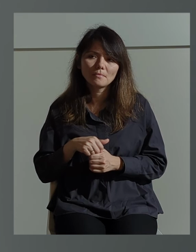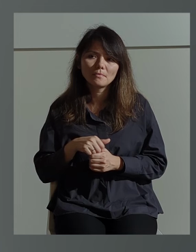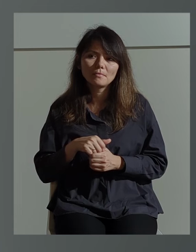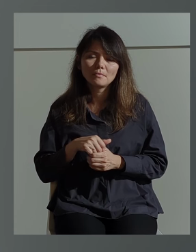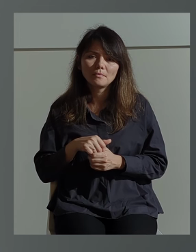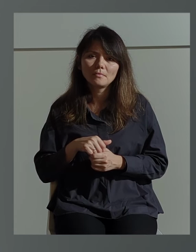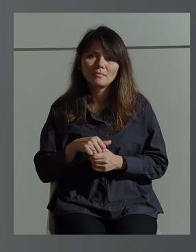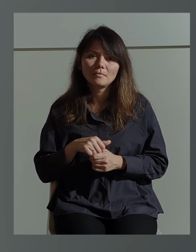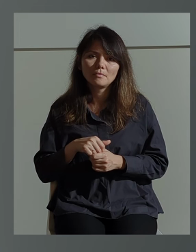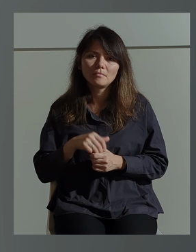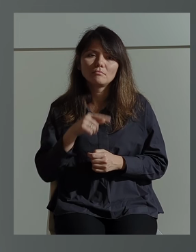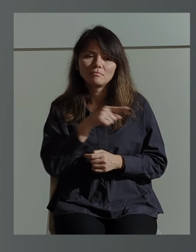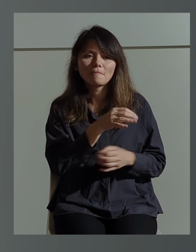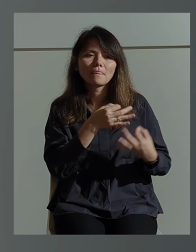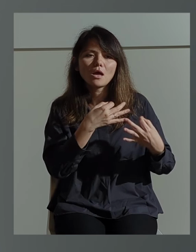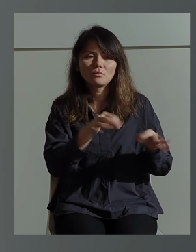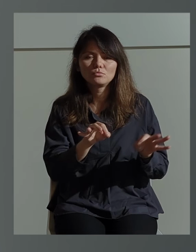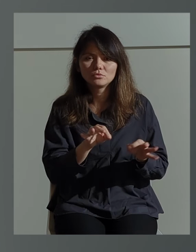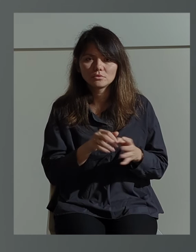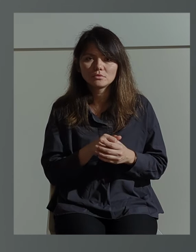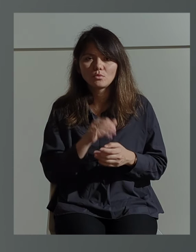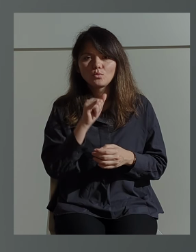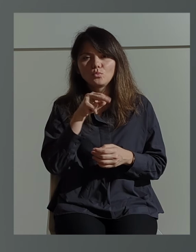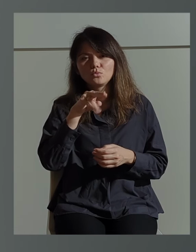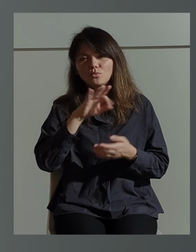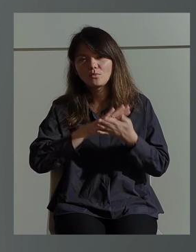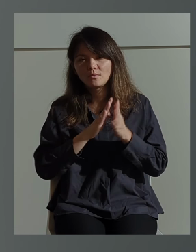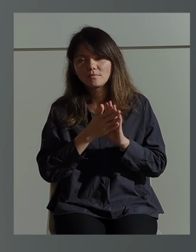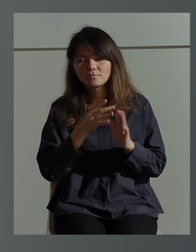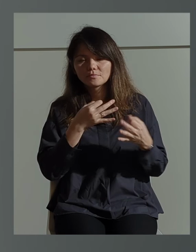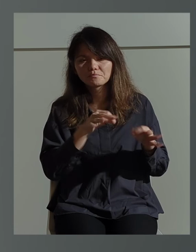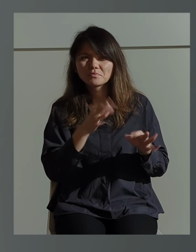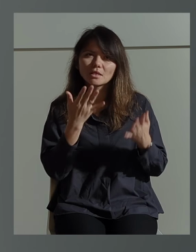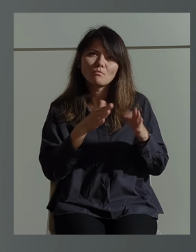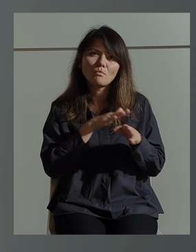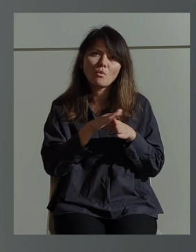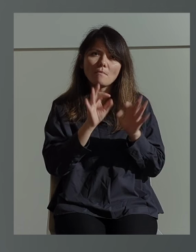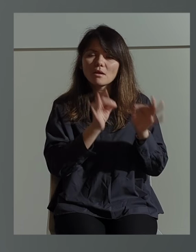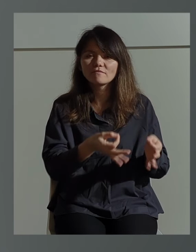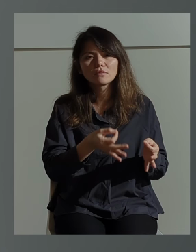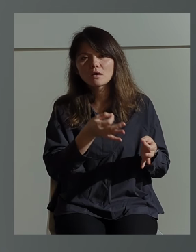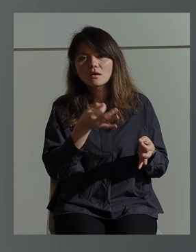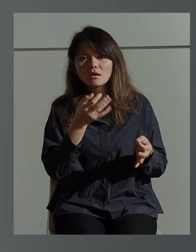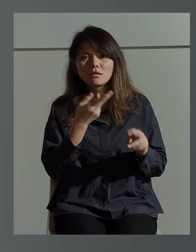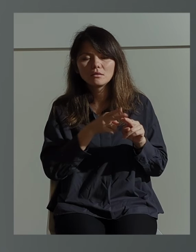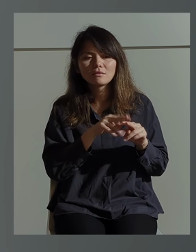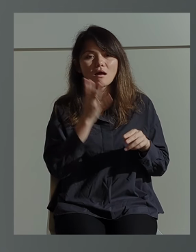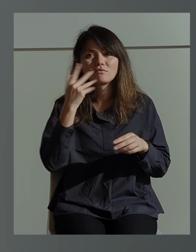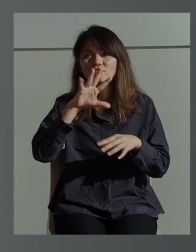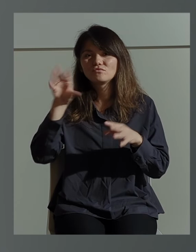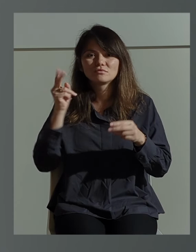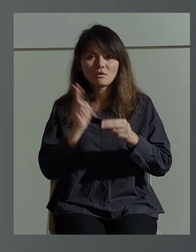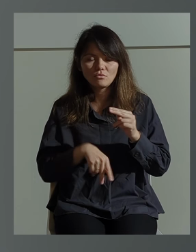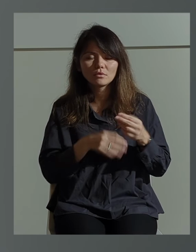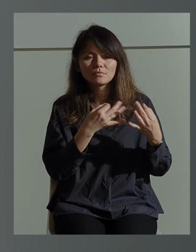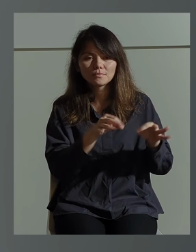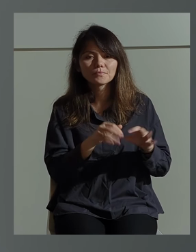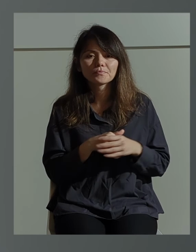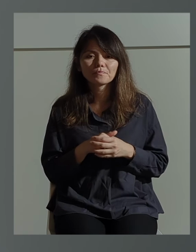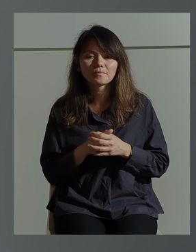соответственно отпустили па Удо вот или по-моему даже полностью оправдали когда всё это закончилось вот